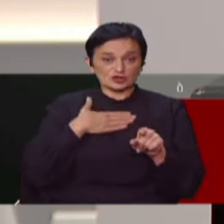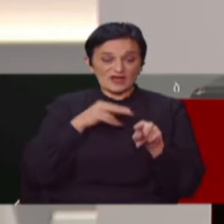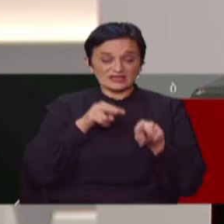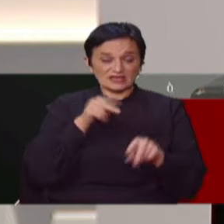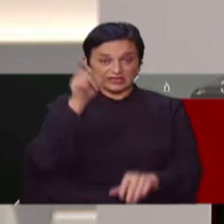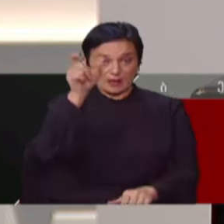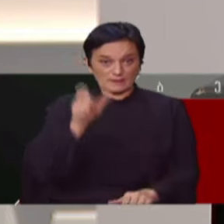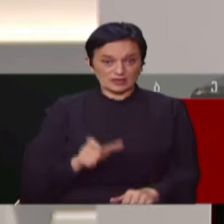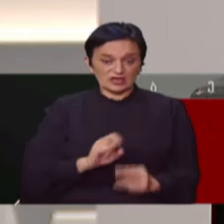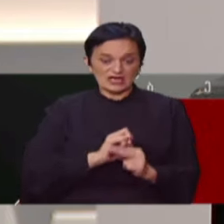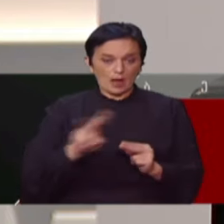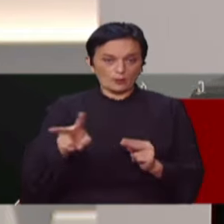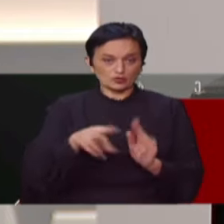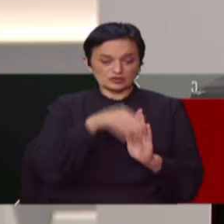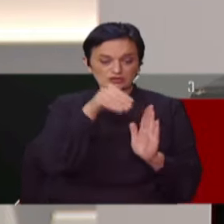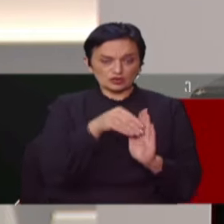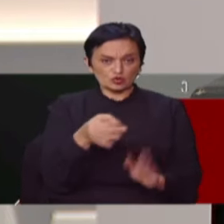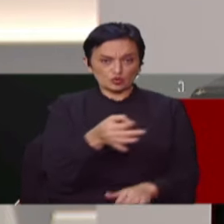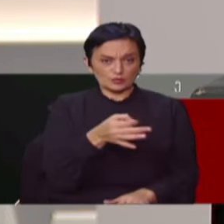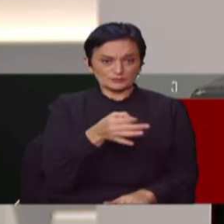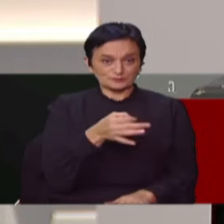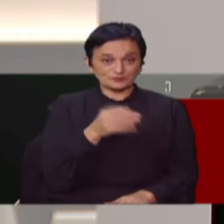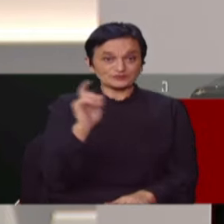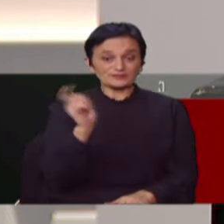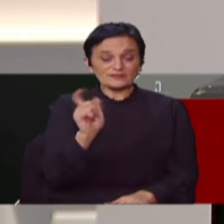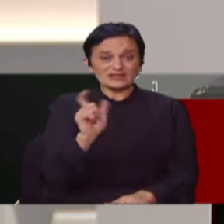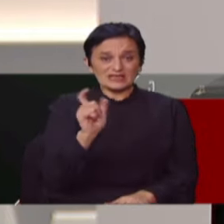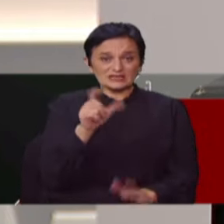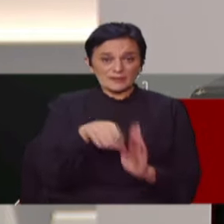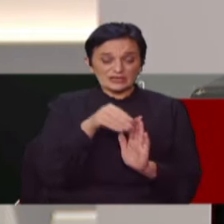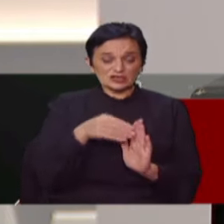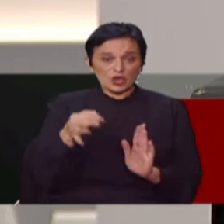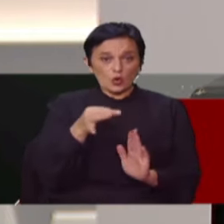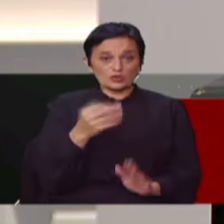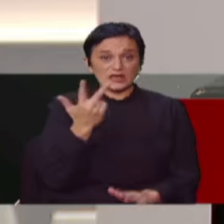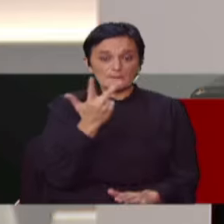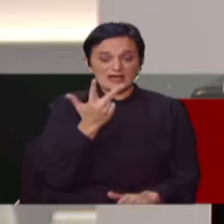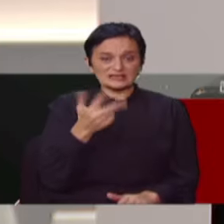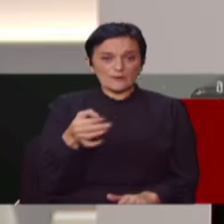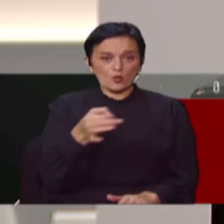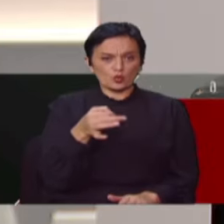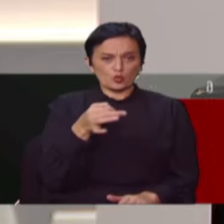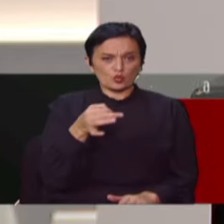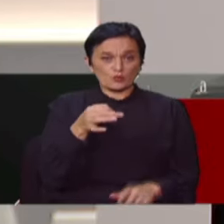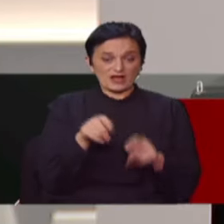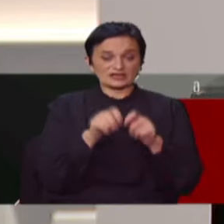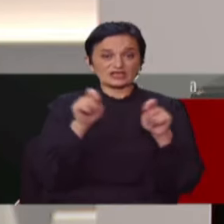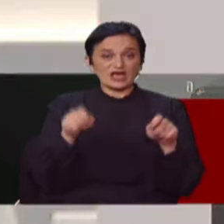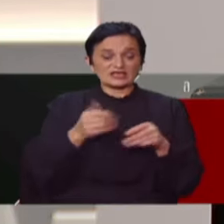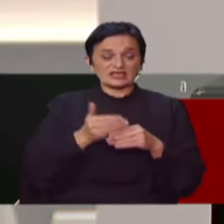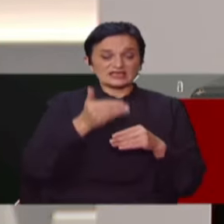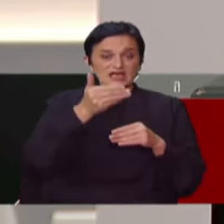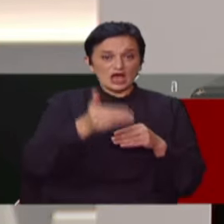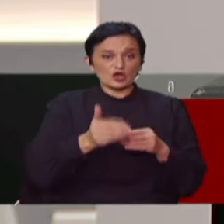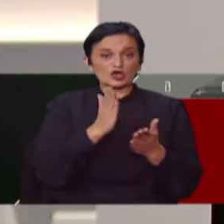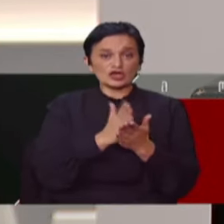urobeli. Გამოაძევეს საარჩევნო უბნიდან. Ზესტაფონის საარჩევნო ოლქის მესამე უბანზე უბანი გაიხსნა დაგვიანებით.